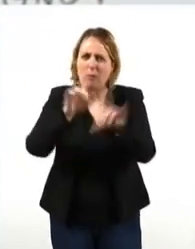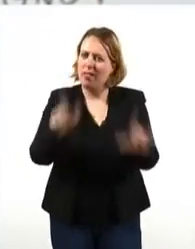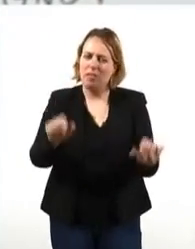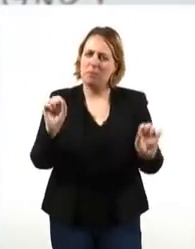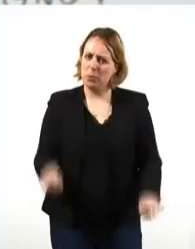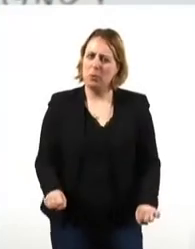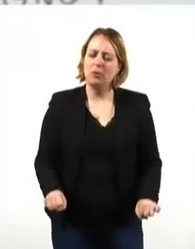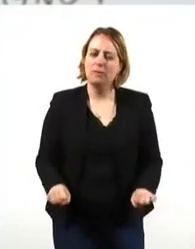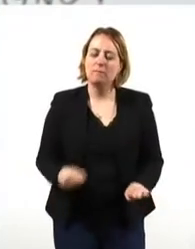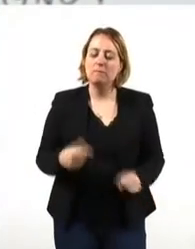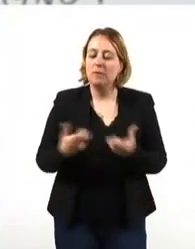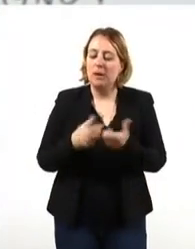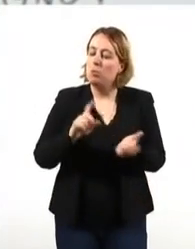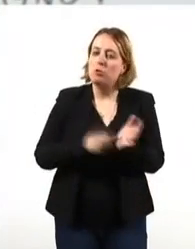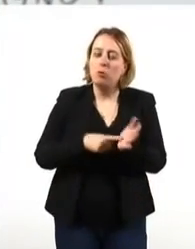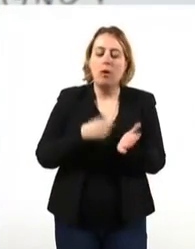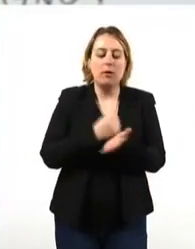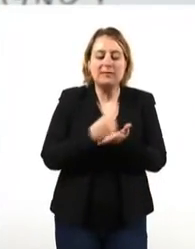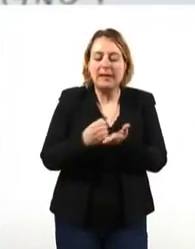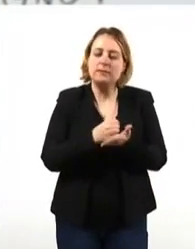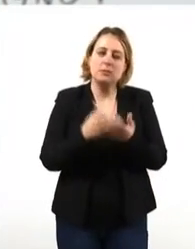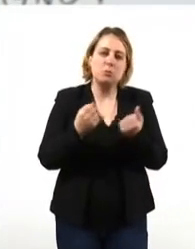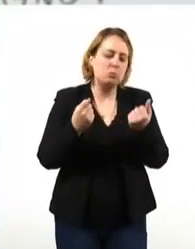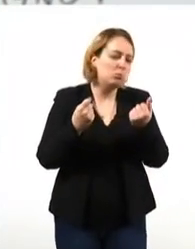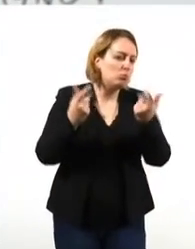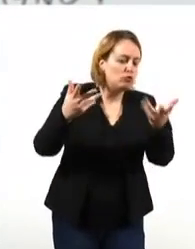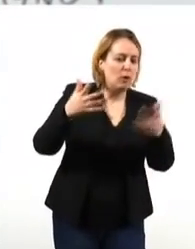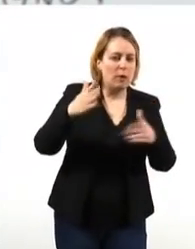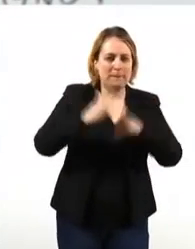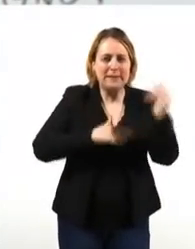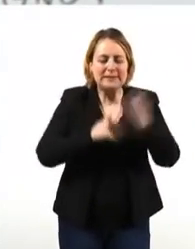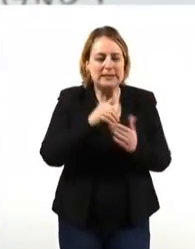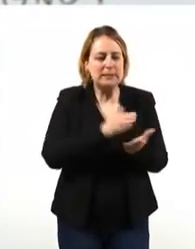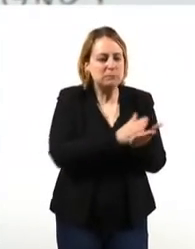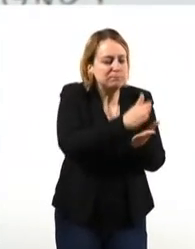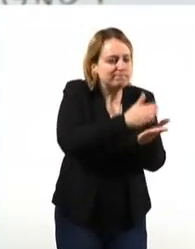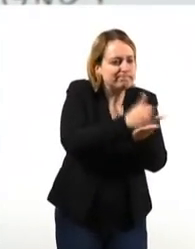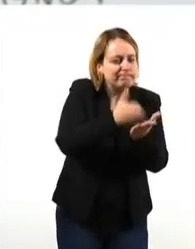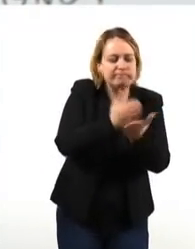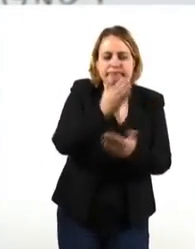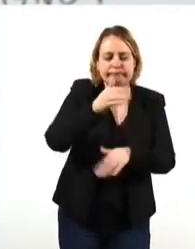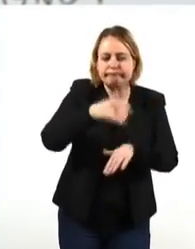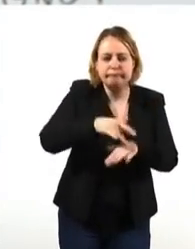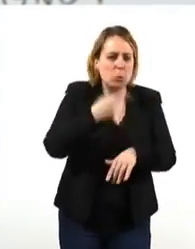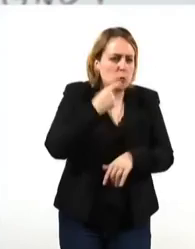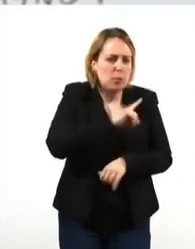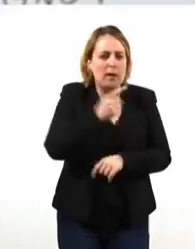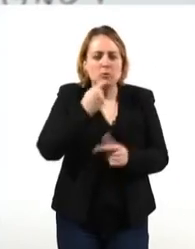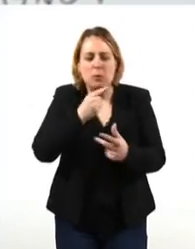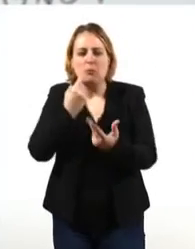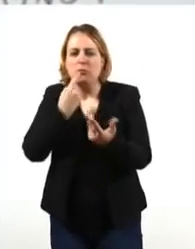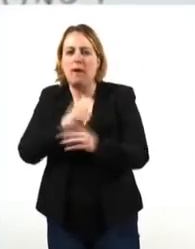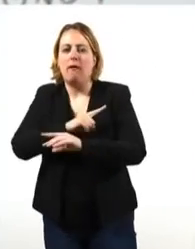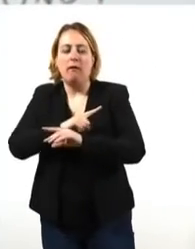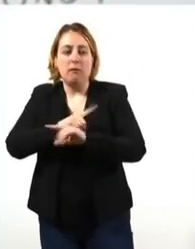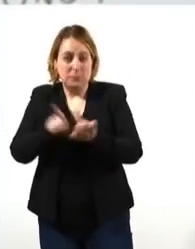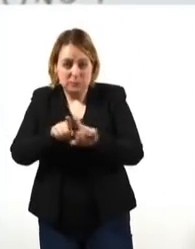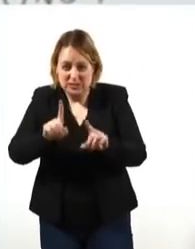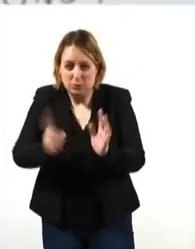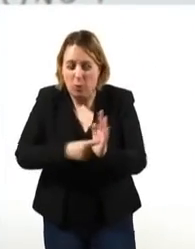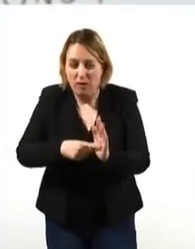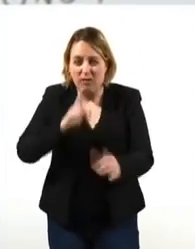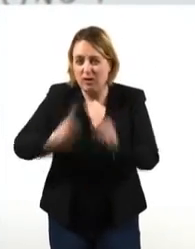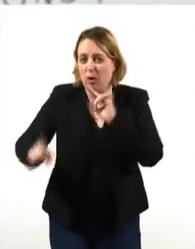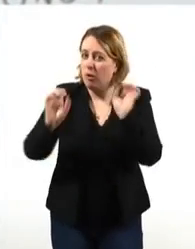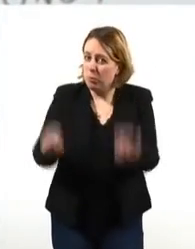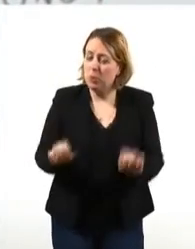d'abord de tester plusieurs vies professionnelles l'une après l'autre. Et puis, vous avez le droit à l'erreur aussi. Donc, je pense qu'il